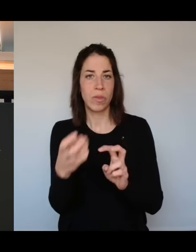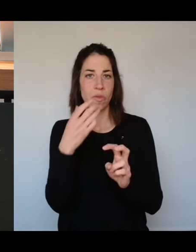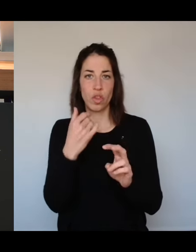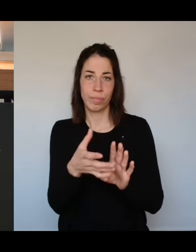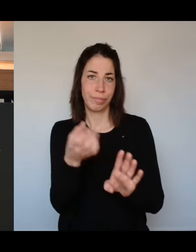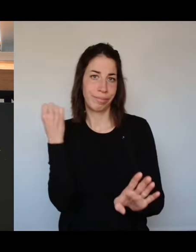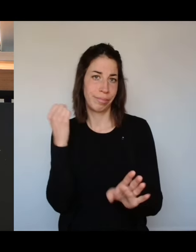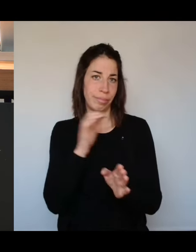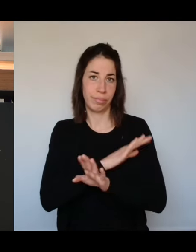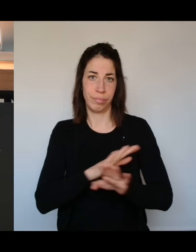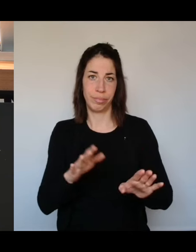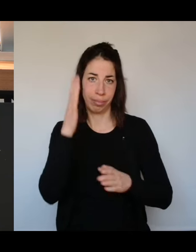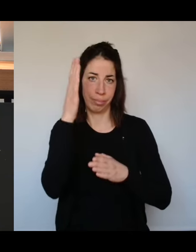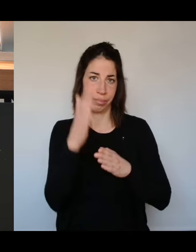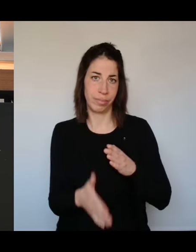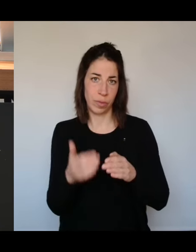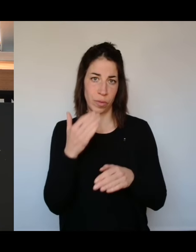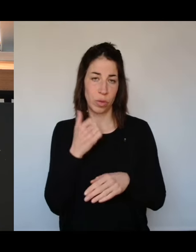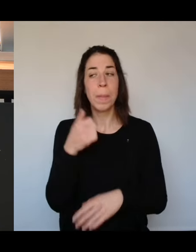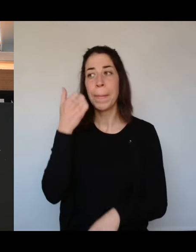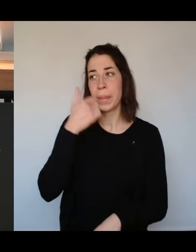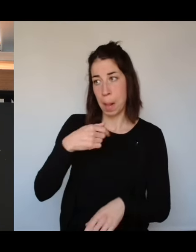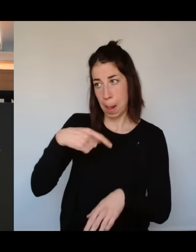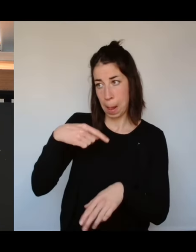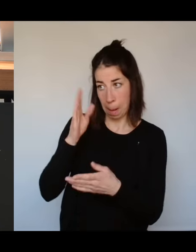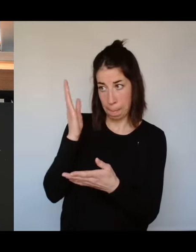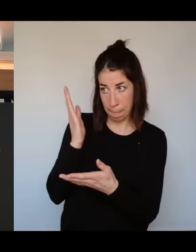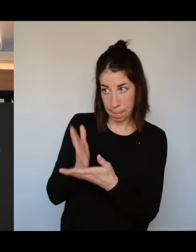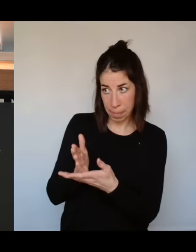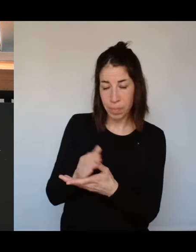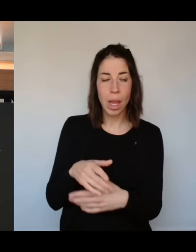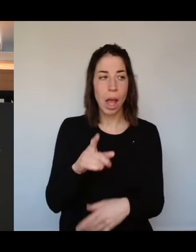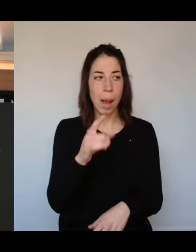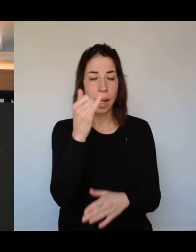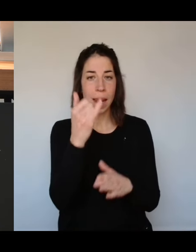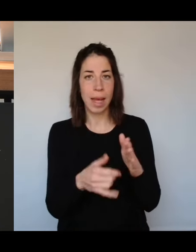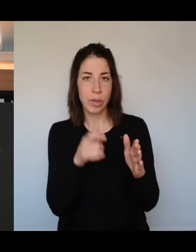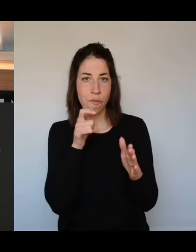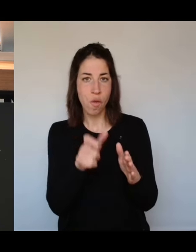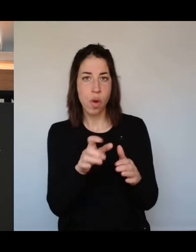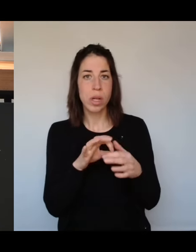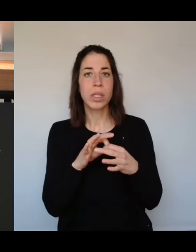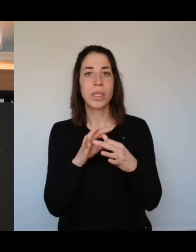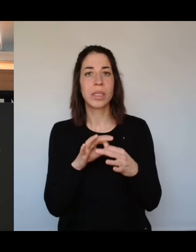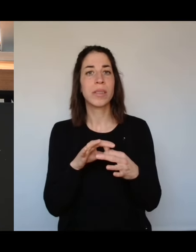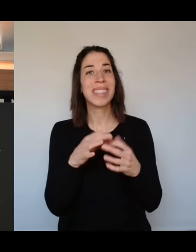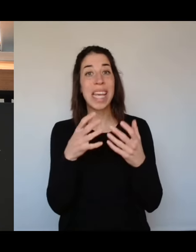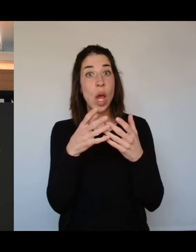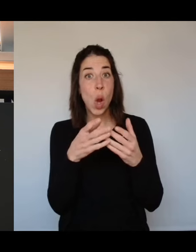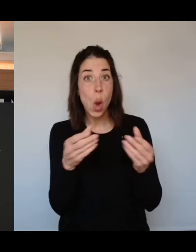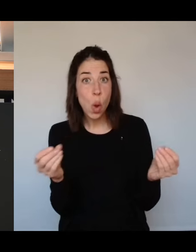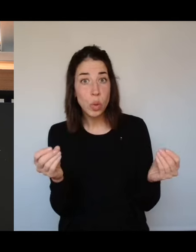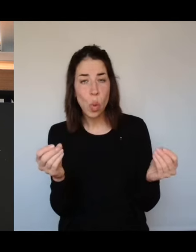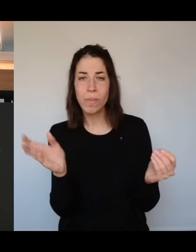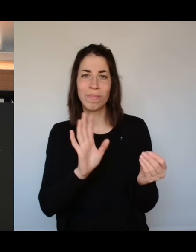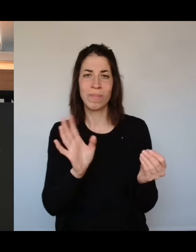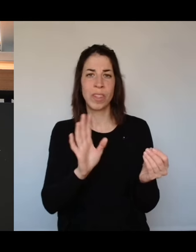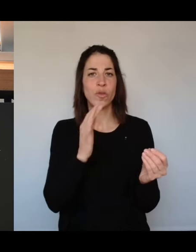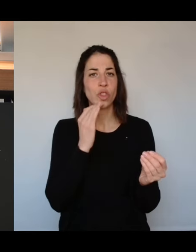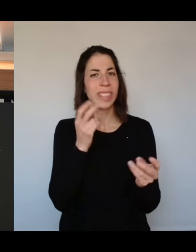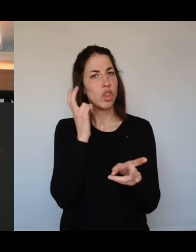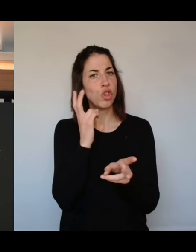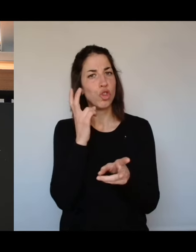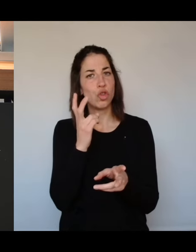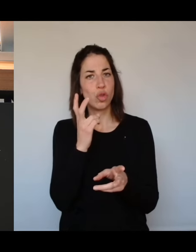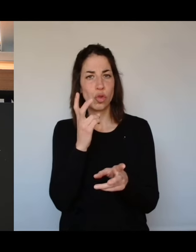um Lösungen, sondern nur noch darum, mit Sturheit und Ignoranz jede Veränderung zum Besseren zu torpedieren. Ich werbe dafür, und das ist